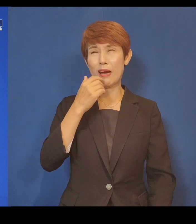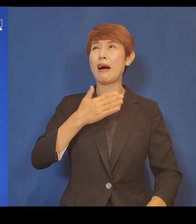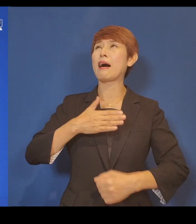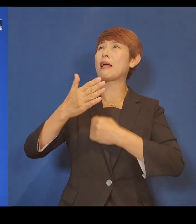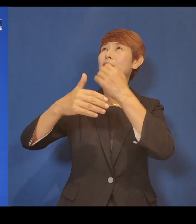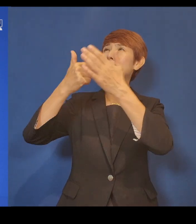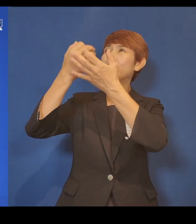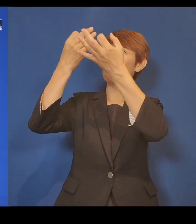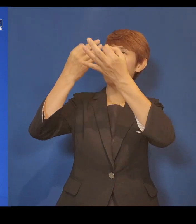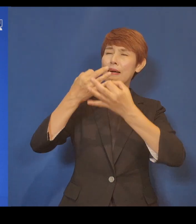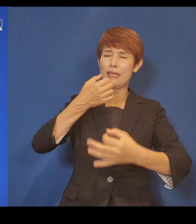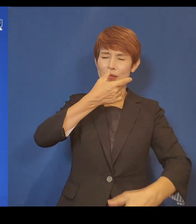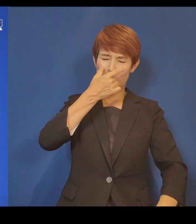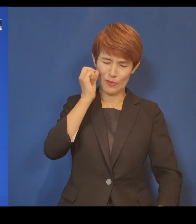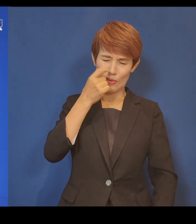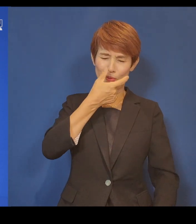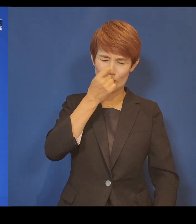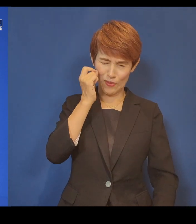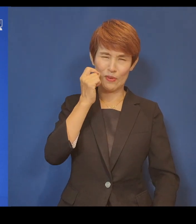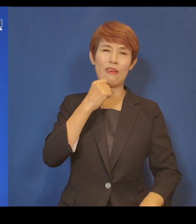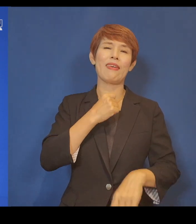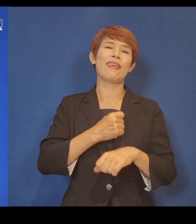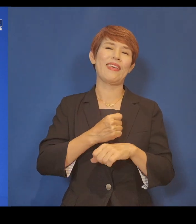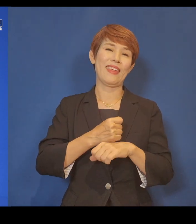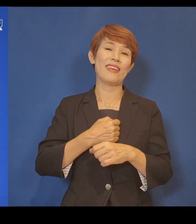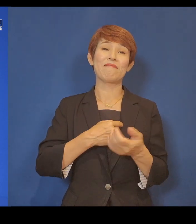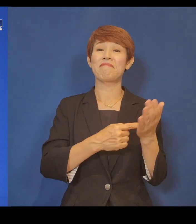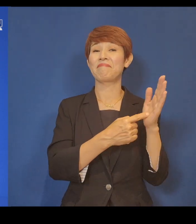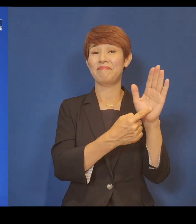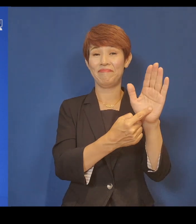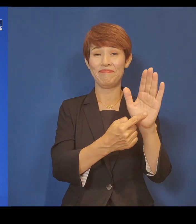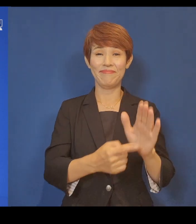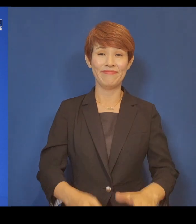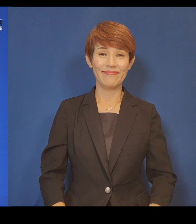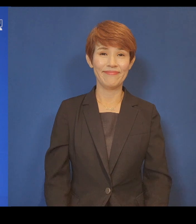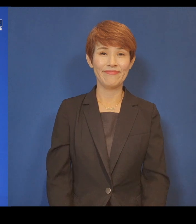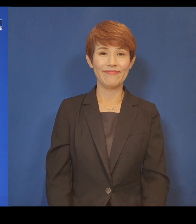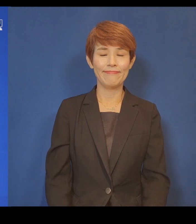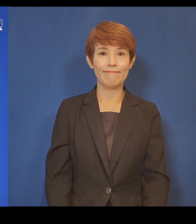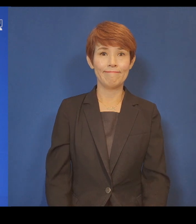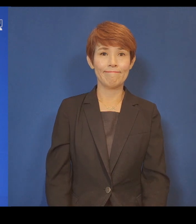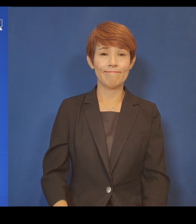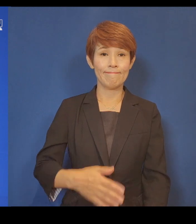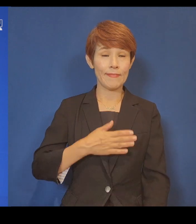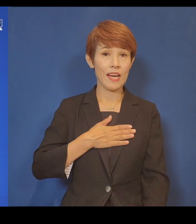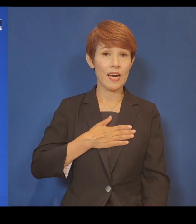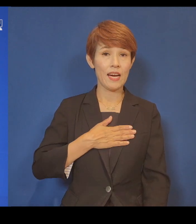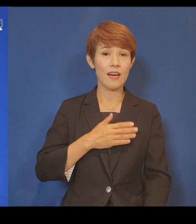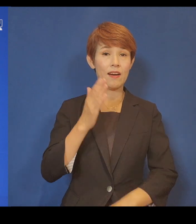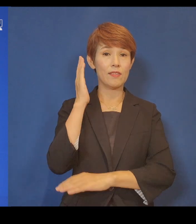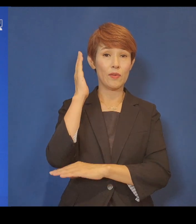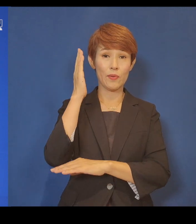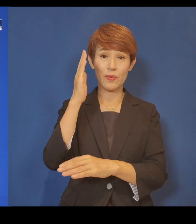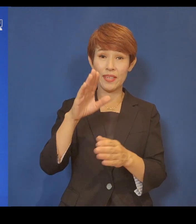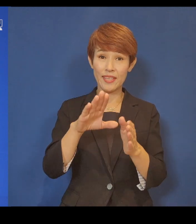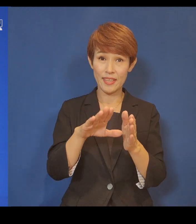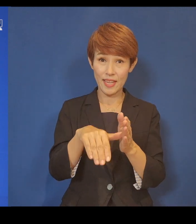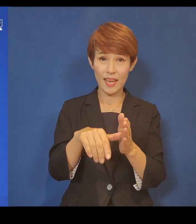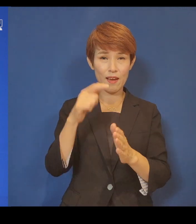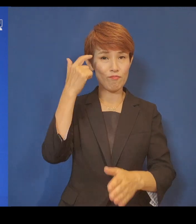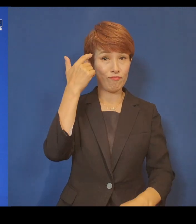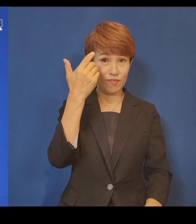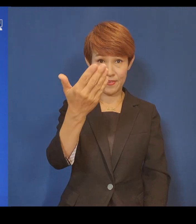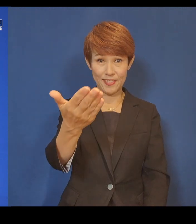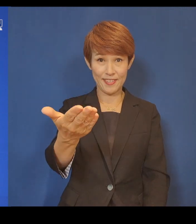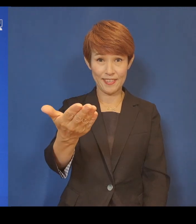합당하지 않다고 부인하고 부인하고 또 부인해요. 제가 설교를 더 진행하면서 여러분들께 한